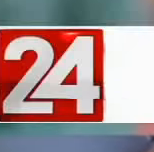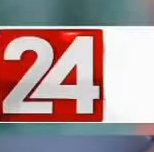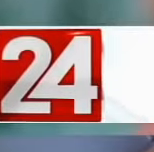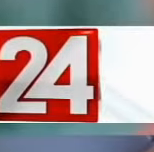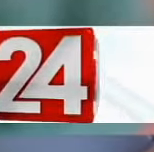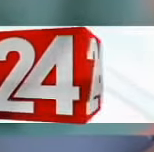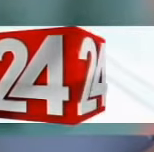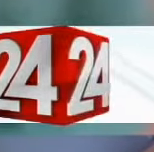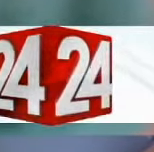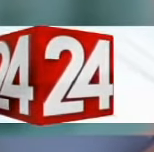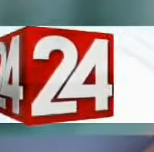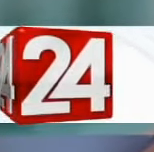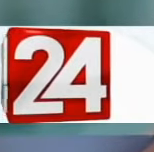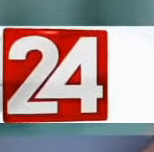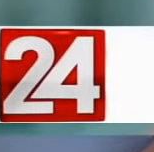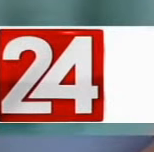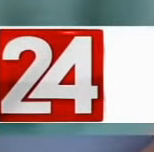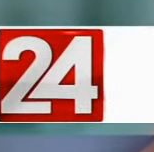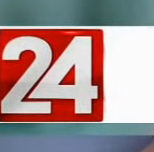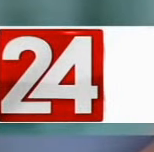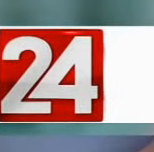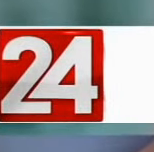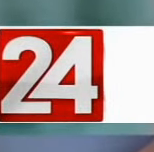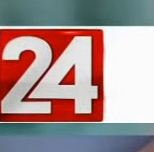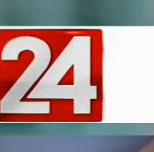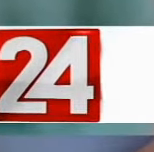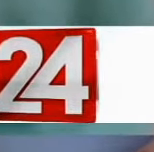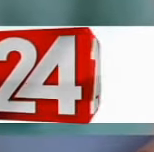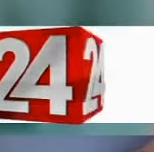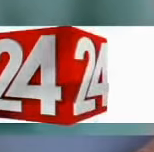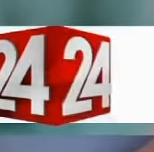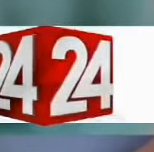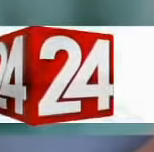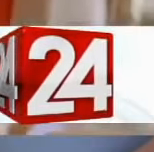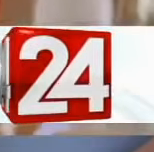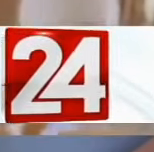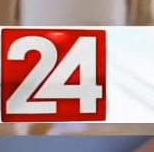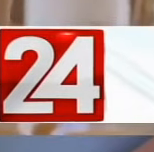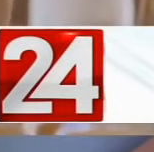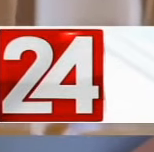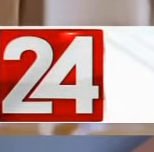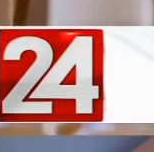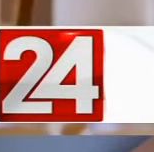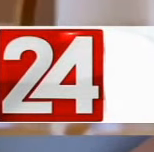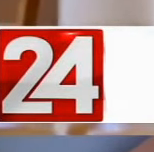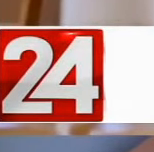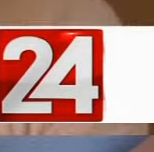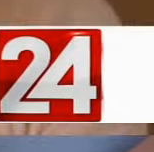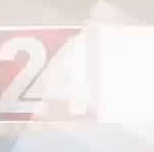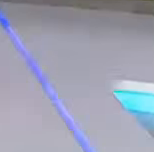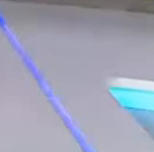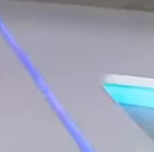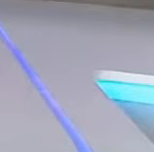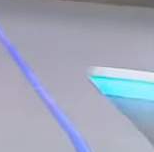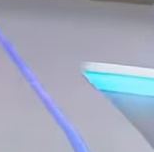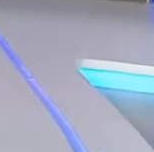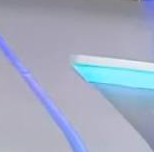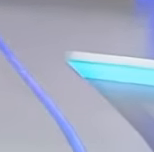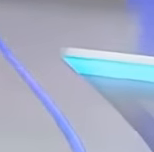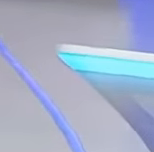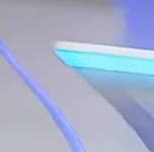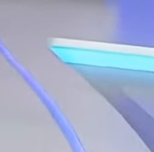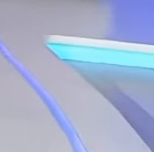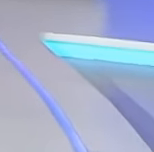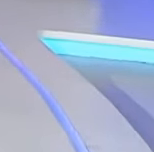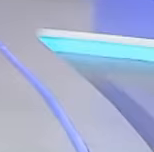At ang nakaka-relate na karakter ni Andrea Torres sa mas lumalalim pang kwento ng Legal Wives. Yan at iba pang balita